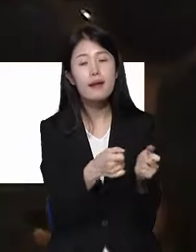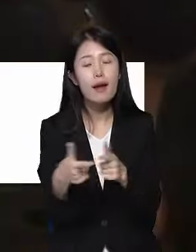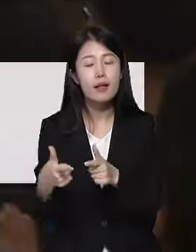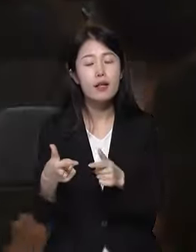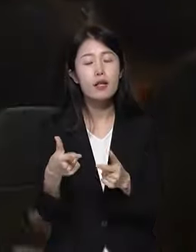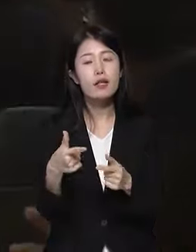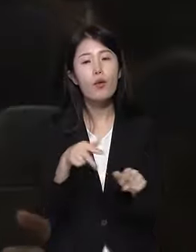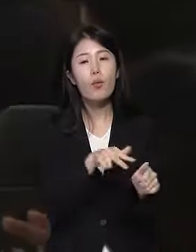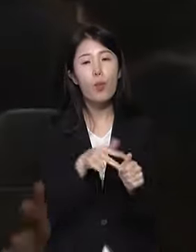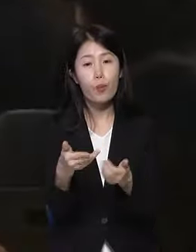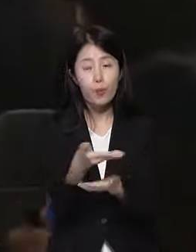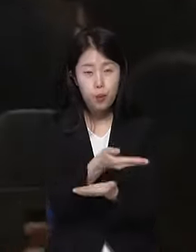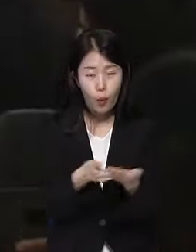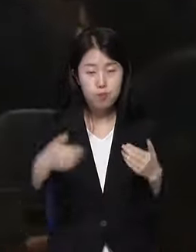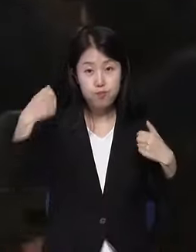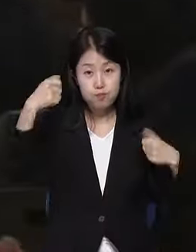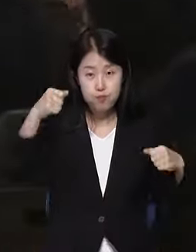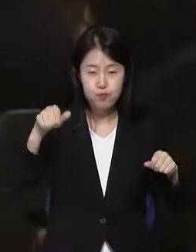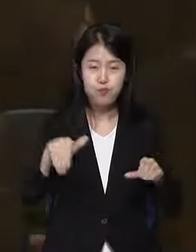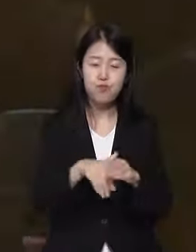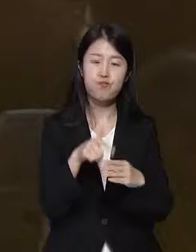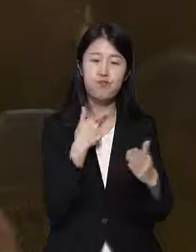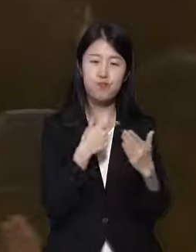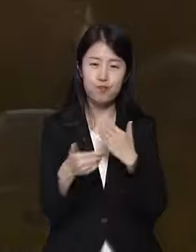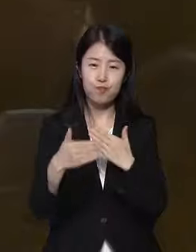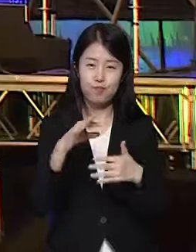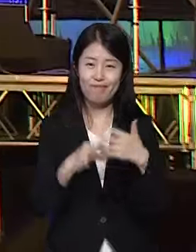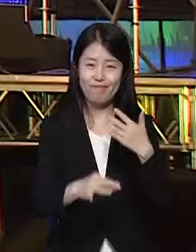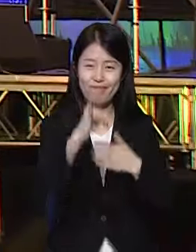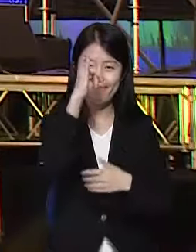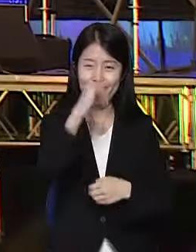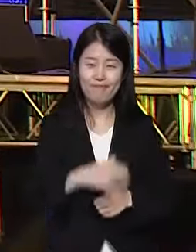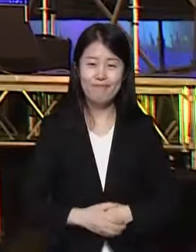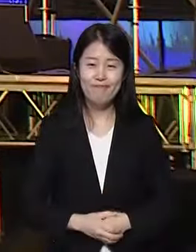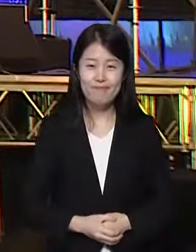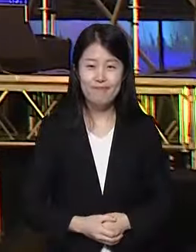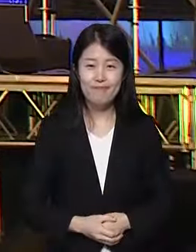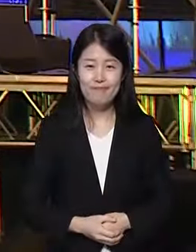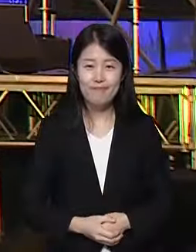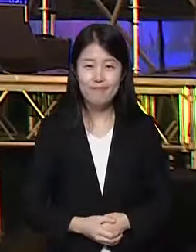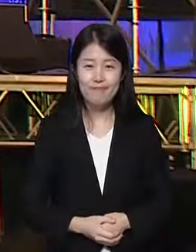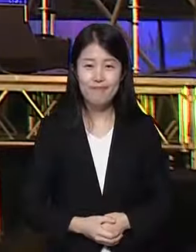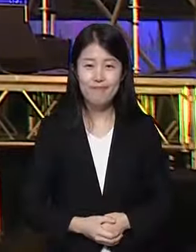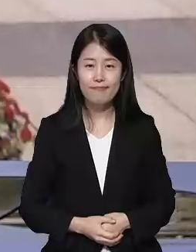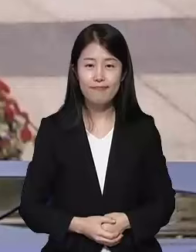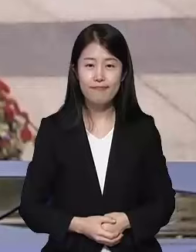정보를 공유하고 공연과 문화체험 등을 제공할 계획입니다.